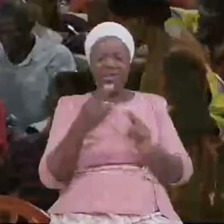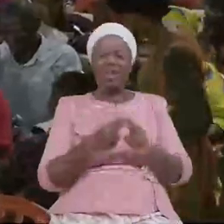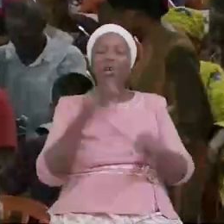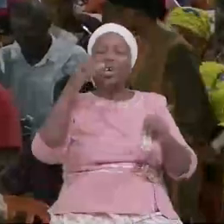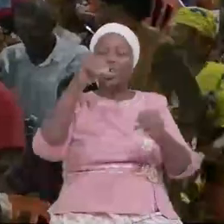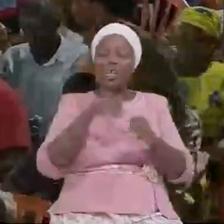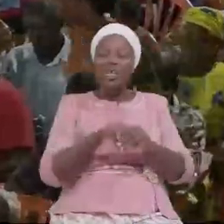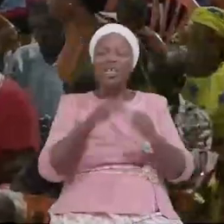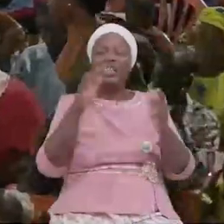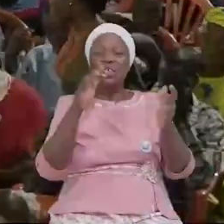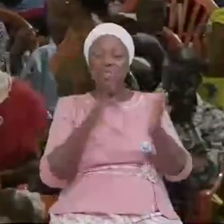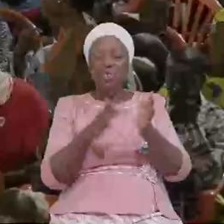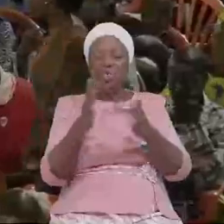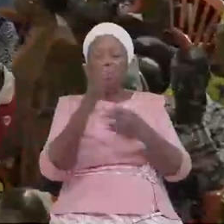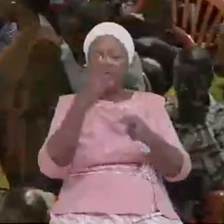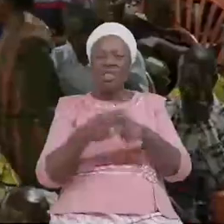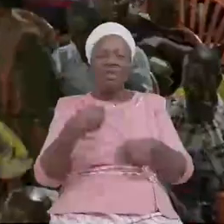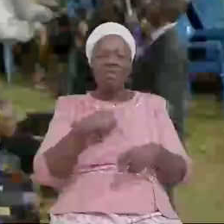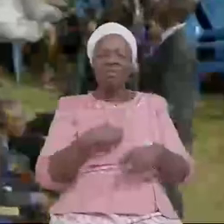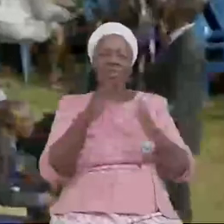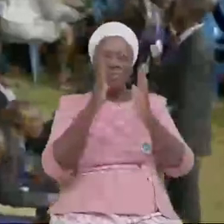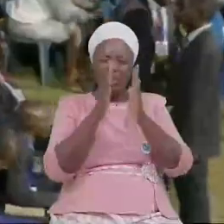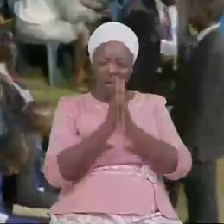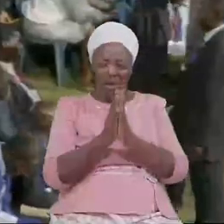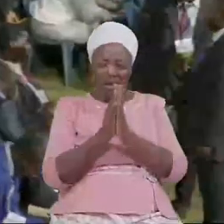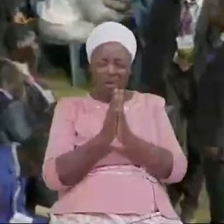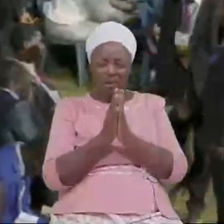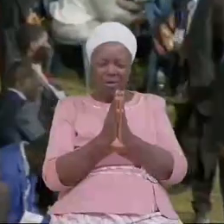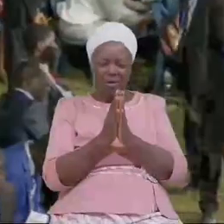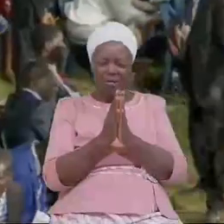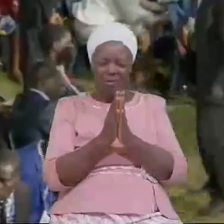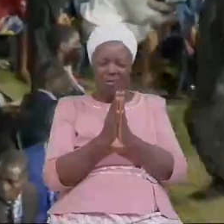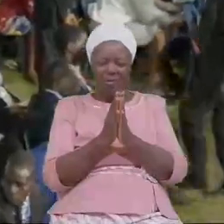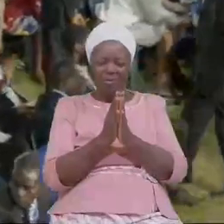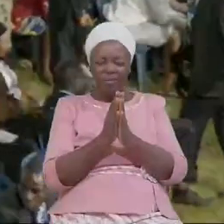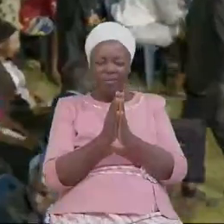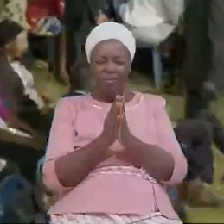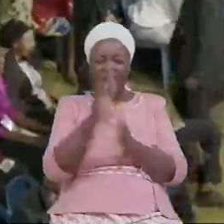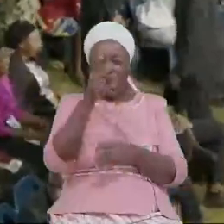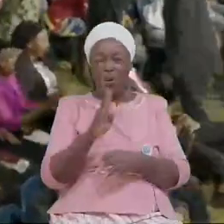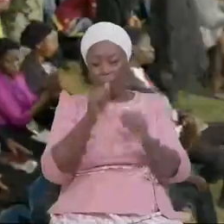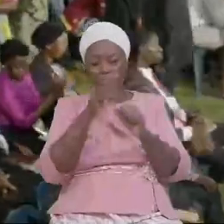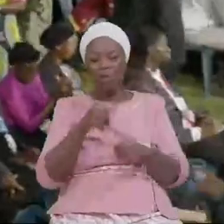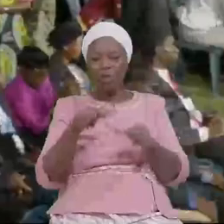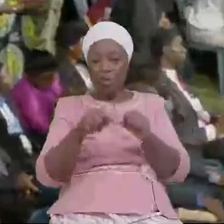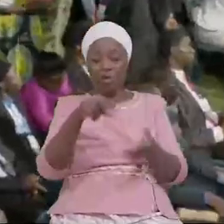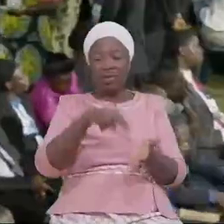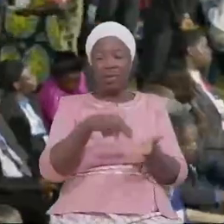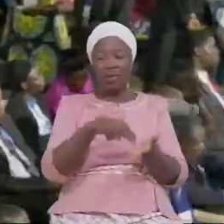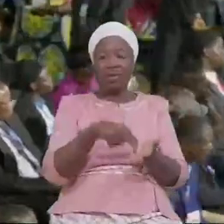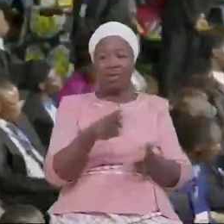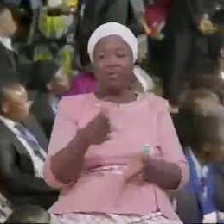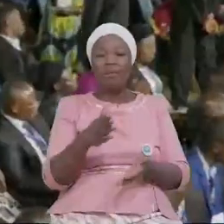de Jésus, nous prions. Que le Seigneur vous bénisse, toujours debout.